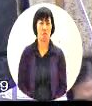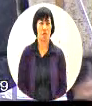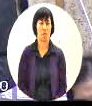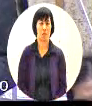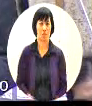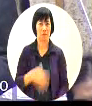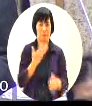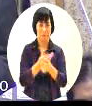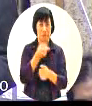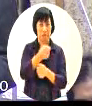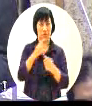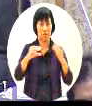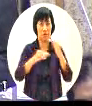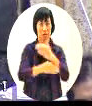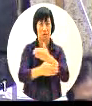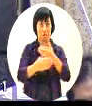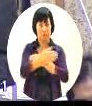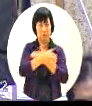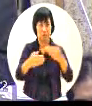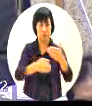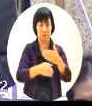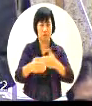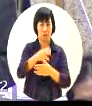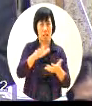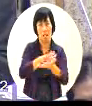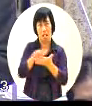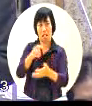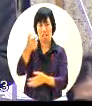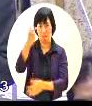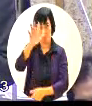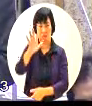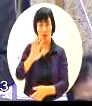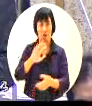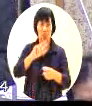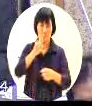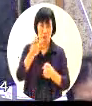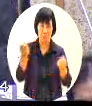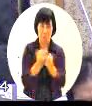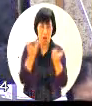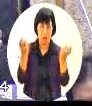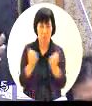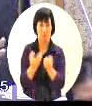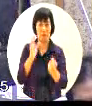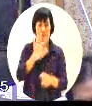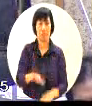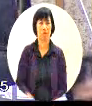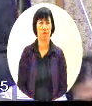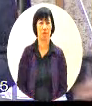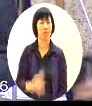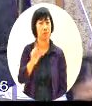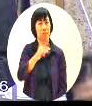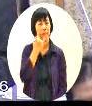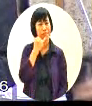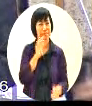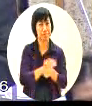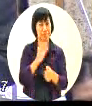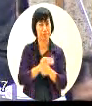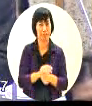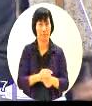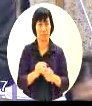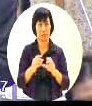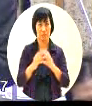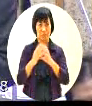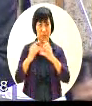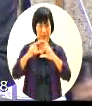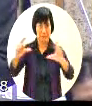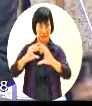交通混乱或是肇事的成因了、啊、哈。 对。 那所以。怎么样要把这个大型车的管理、哦、要把它做好，这个